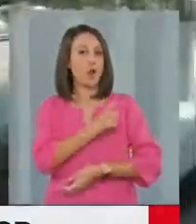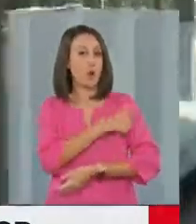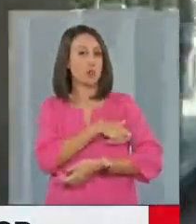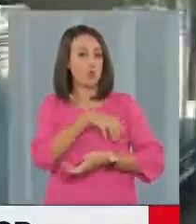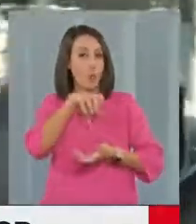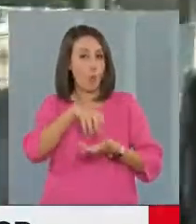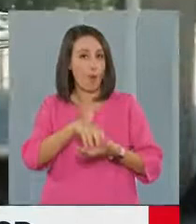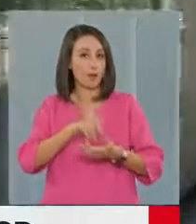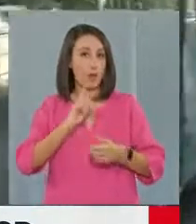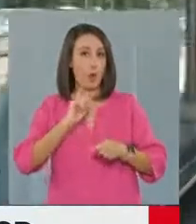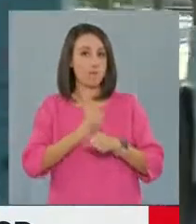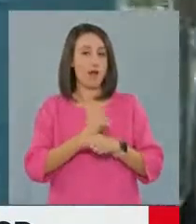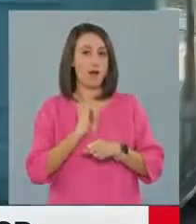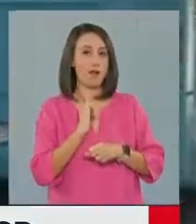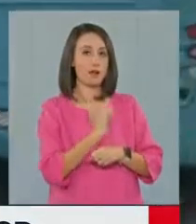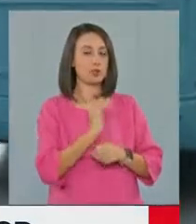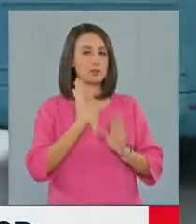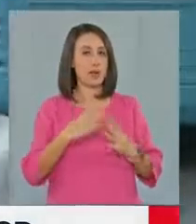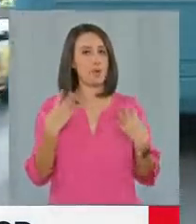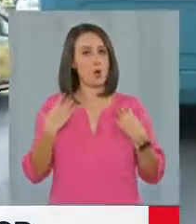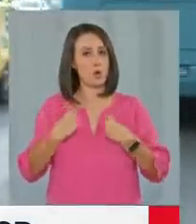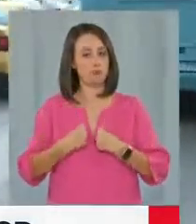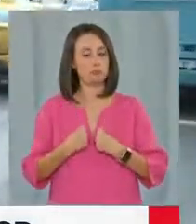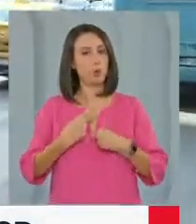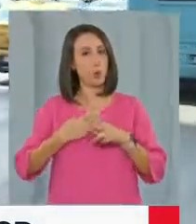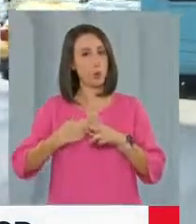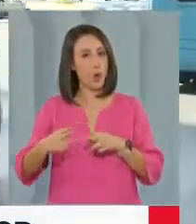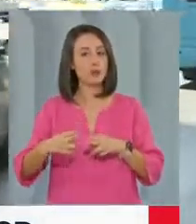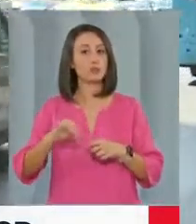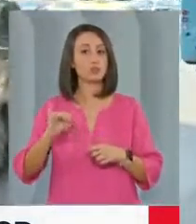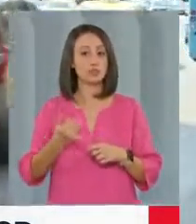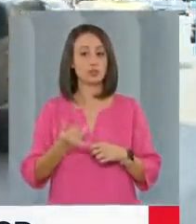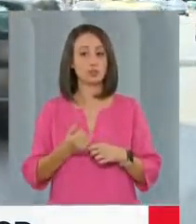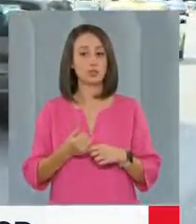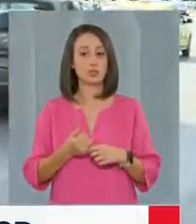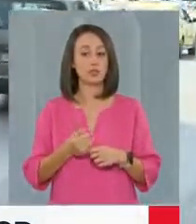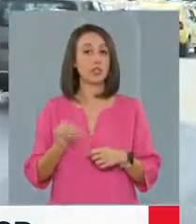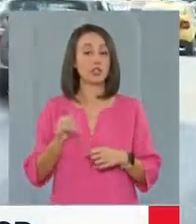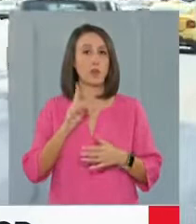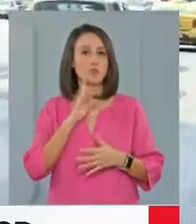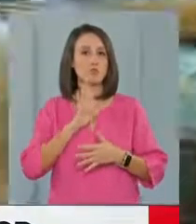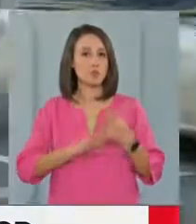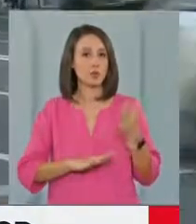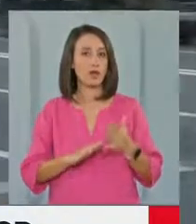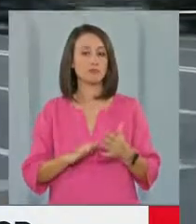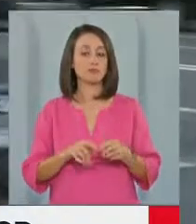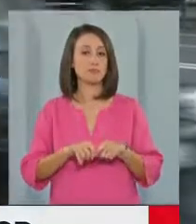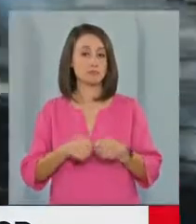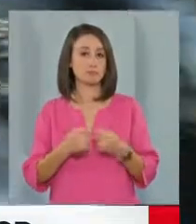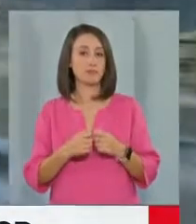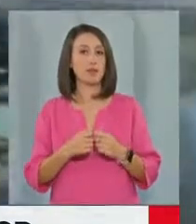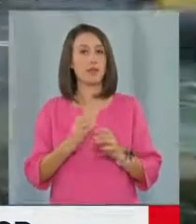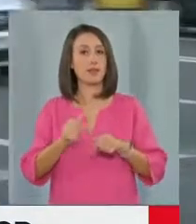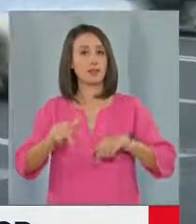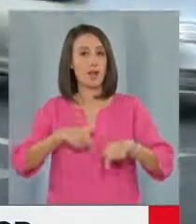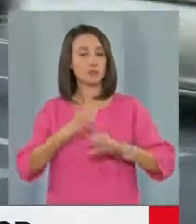Local care obliga călătorii să aibă o ținută vestimentară curată, iar cei cu îmbrăcăminte murdară care deteriorează mijloacele